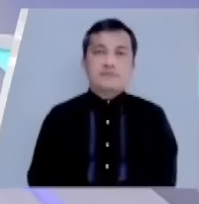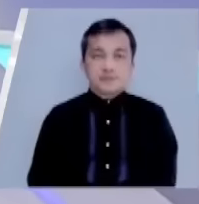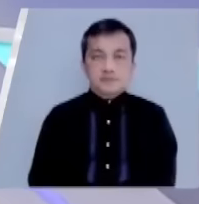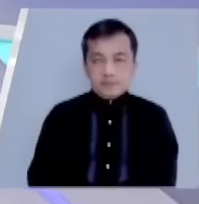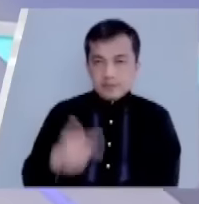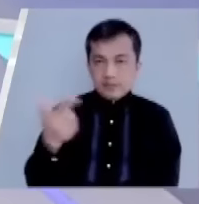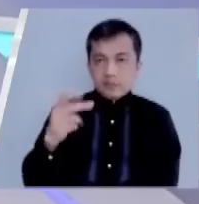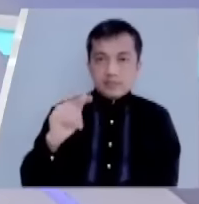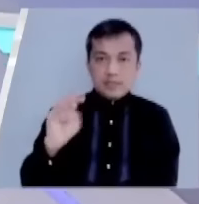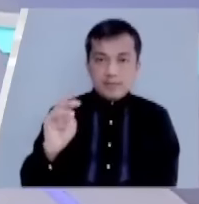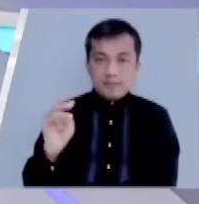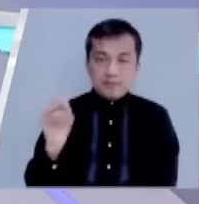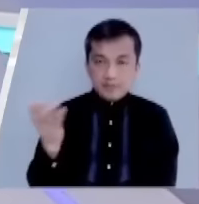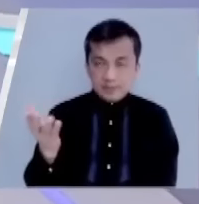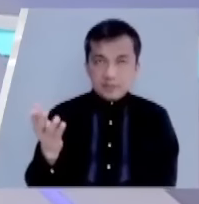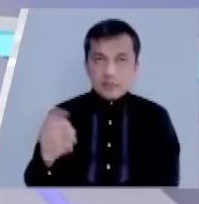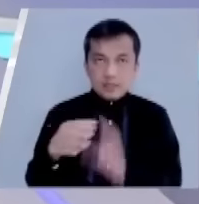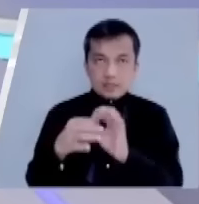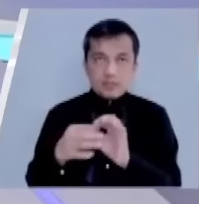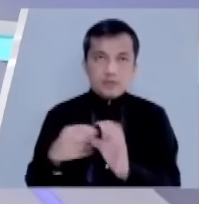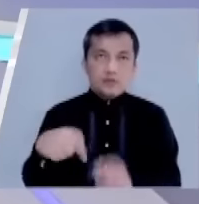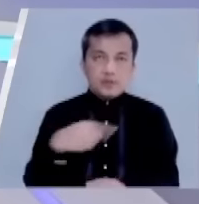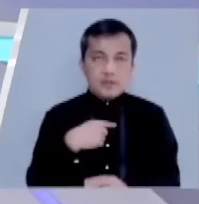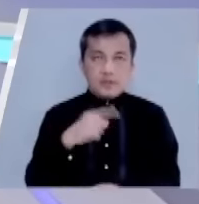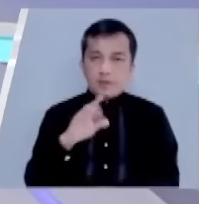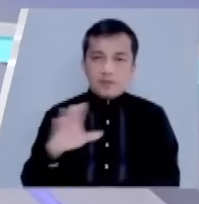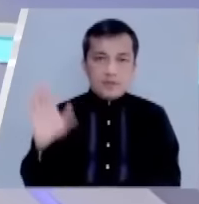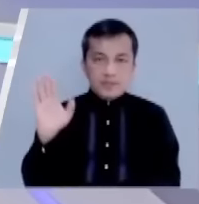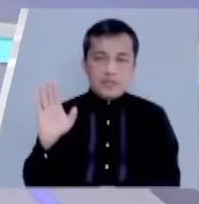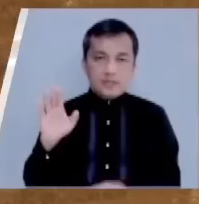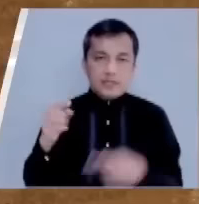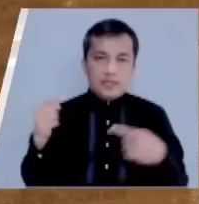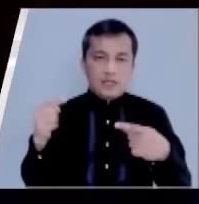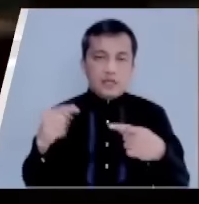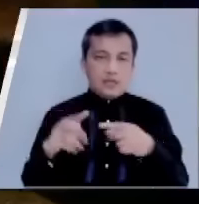Atienza, nakaisa natin sa ating panata kontra fake news.